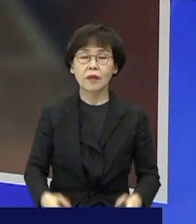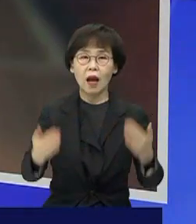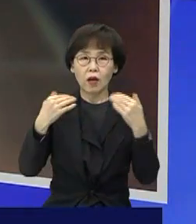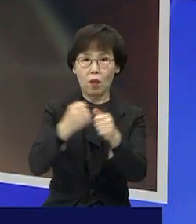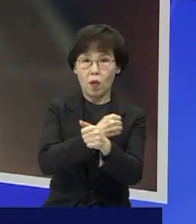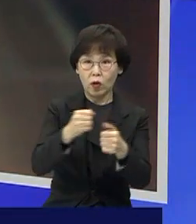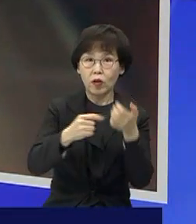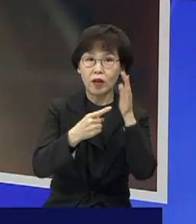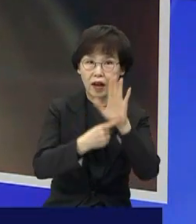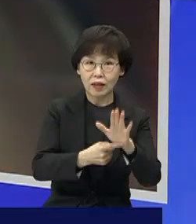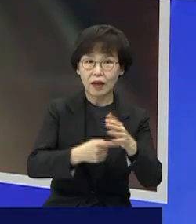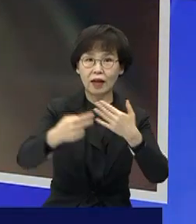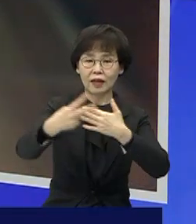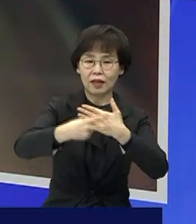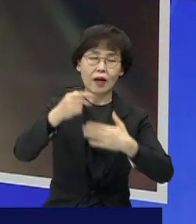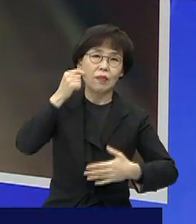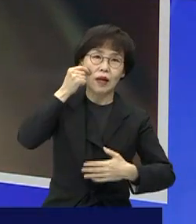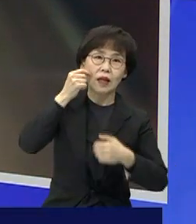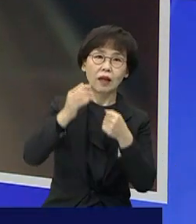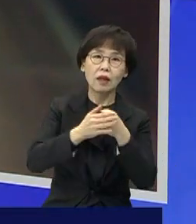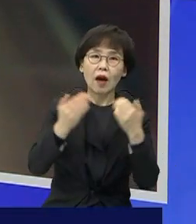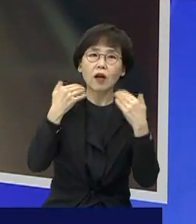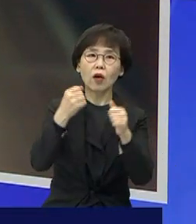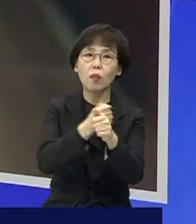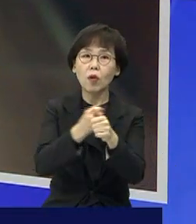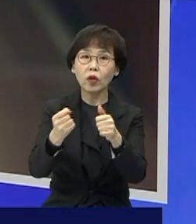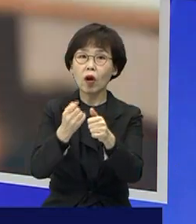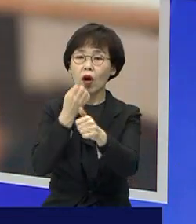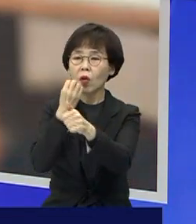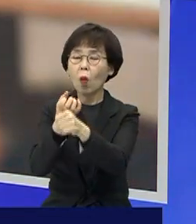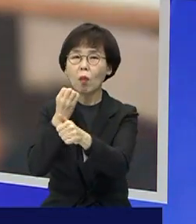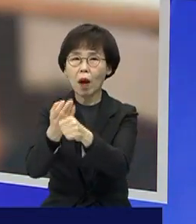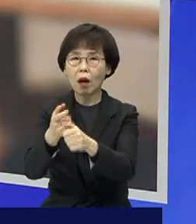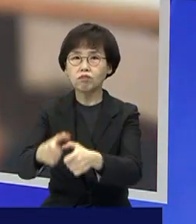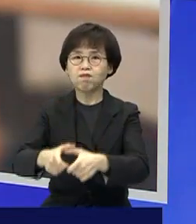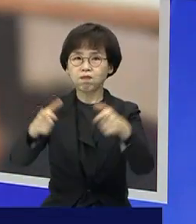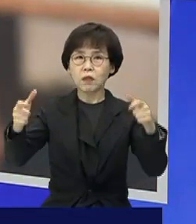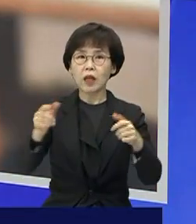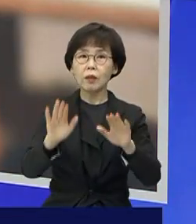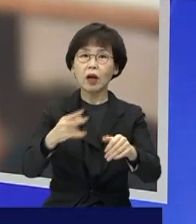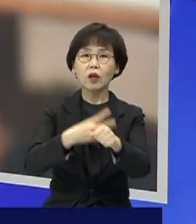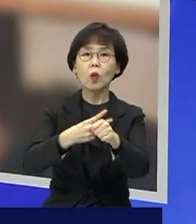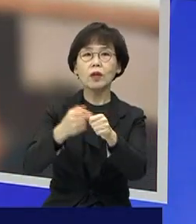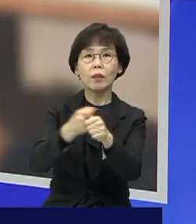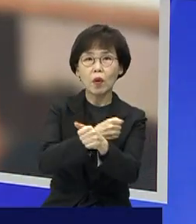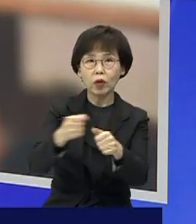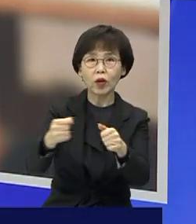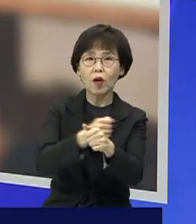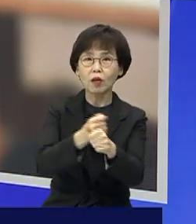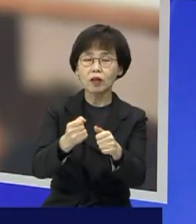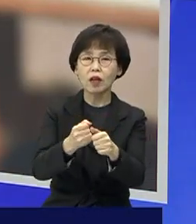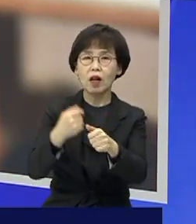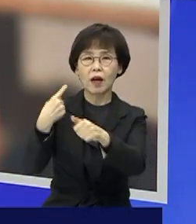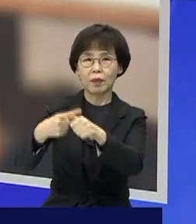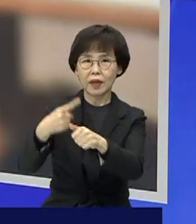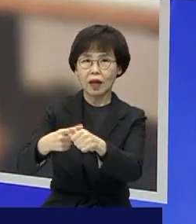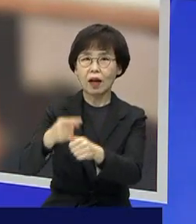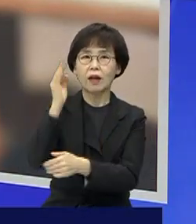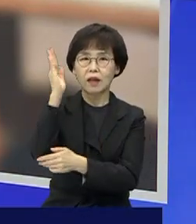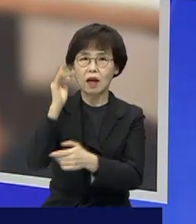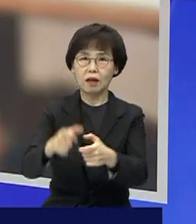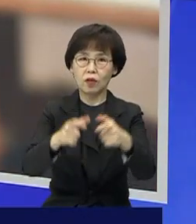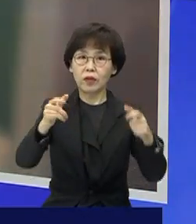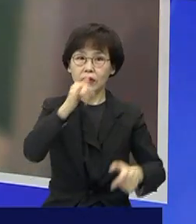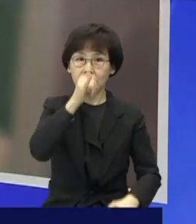학교폭력을 다룬 OTT 드라마 인기에 힘입어 학폭 고발 열풍이 일자 이번엔 교사의 폭력, 즉 교폭을 규탄하는 목소리도